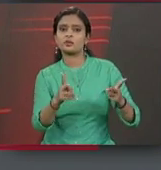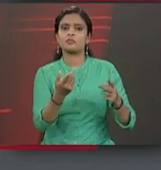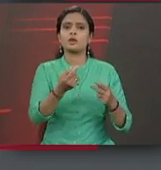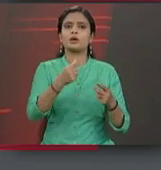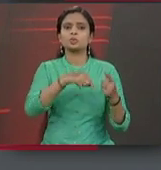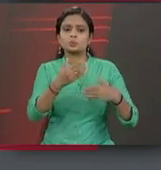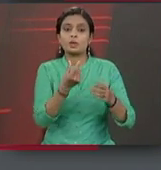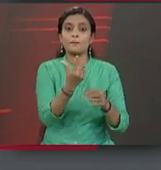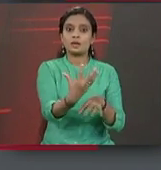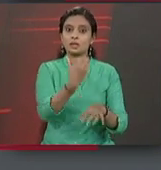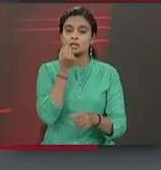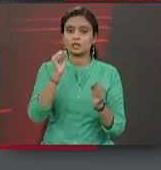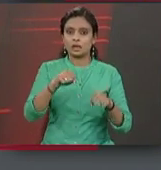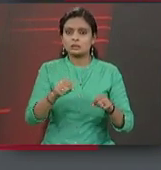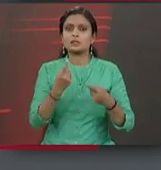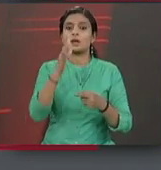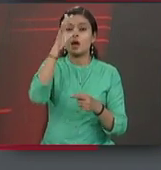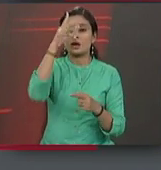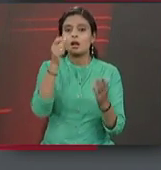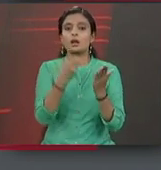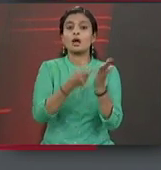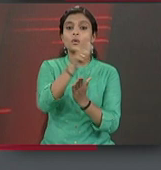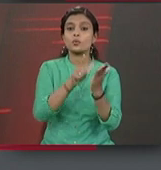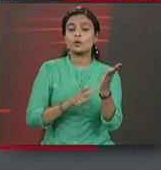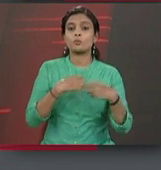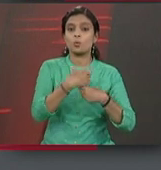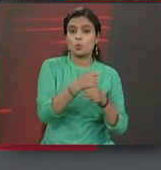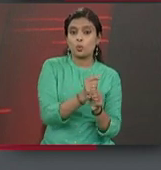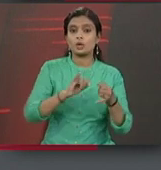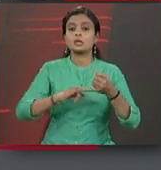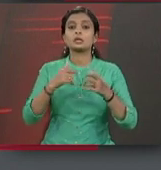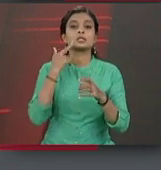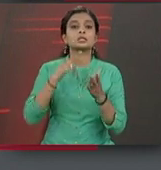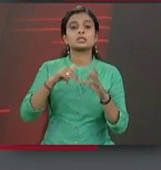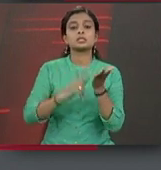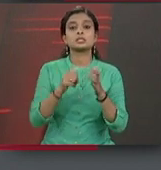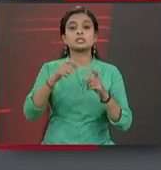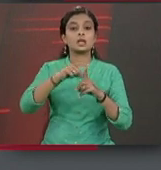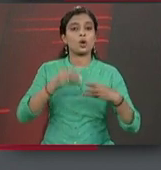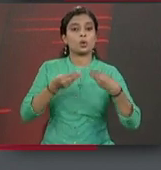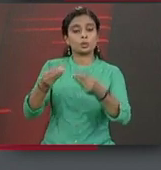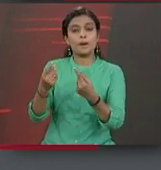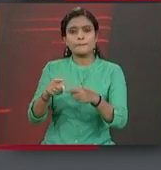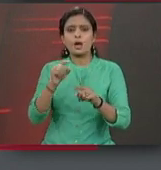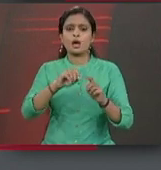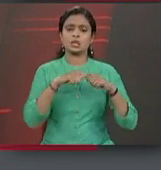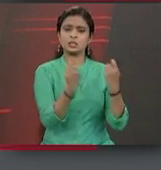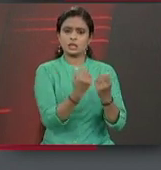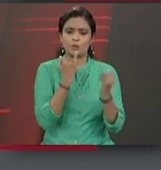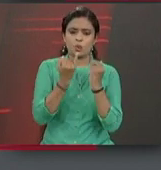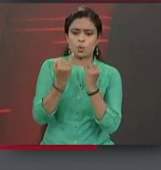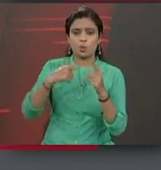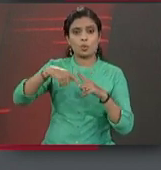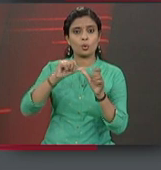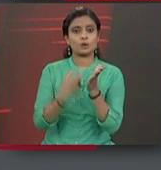വരുത്തി തീർക്കുന്ന രീതിയിൽ രണ്ട് വ്യാജരേഖകൾ ഉണ്ടാക്കി സിനഡിന് മുമ്പാകെ എത്തിക്കുന്നത്. പക്ഷേ ഇത് സഭയുടെ പരിശോധനയിൽ കർദിനാൾ ആലഞ്ചേരിക്ക് ഇത്തരത്തിൽ